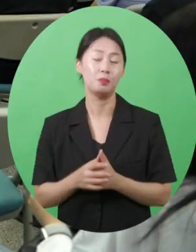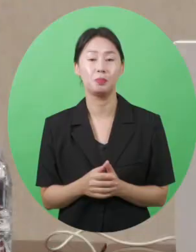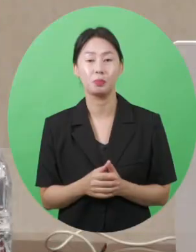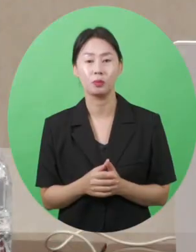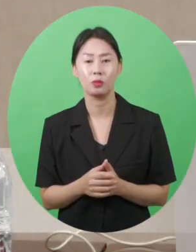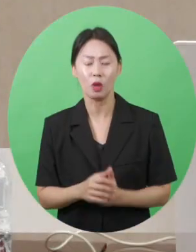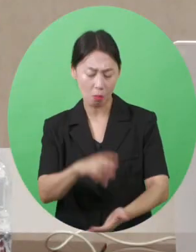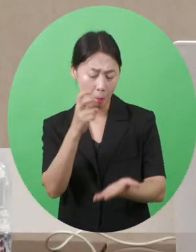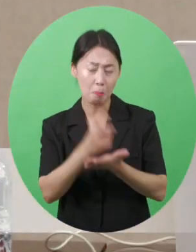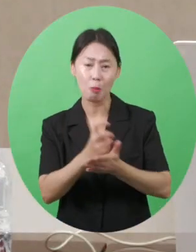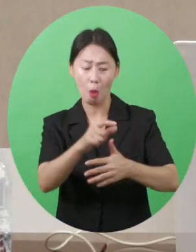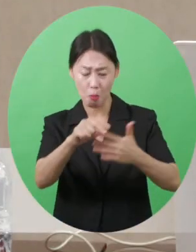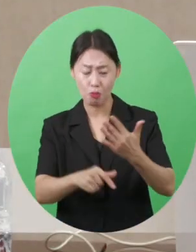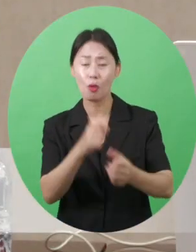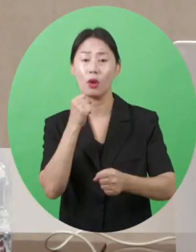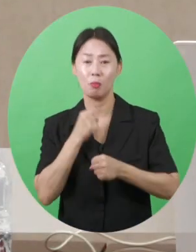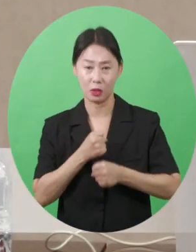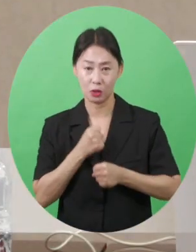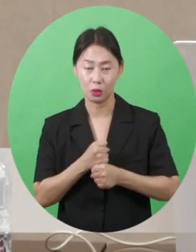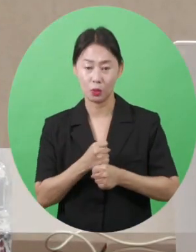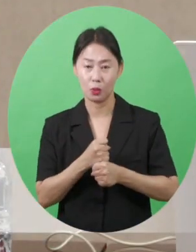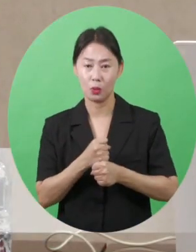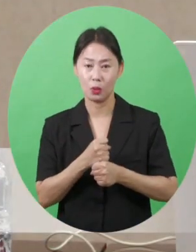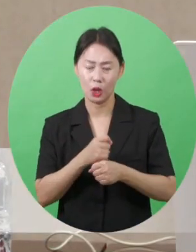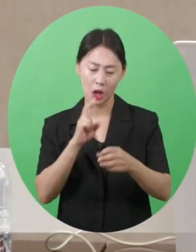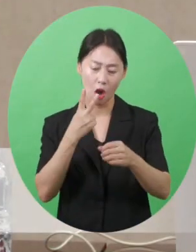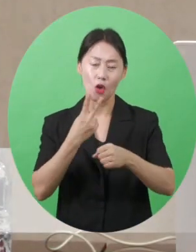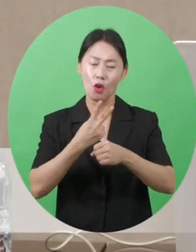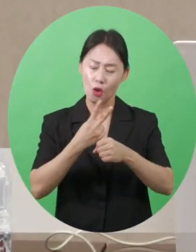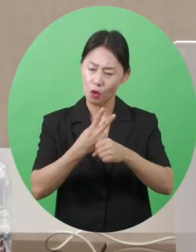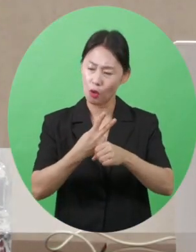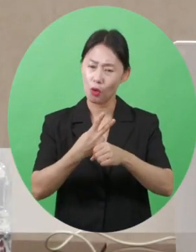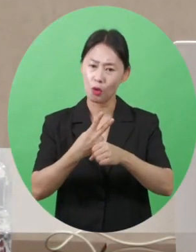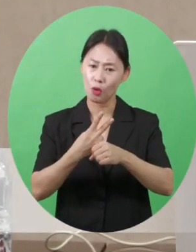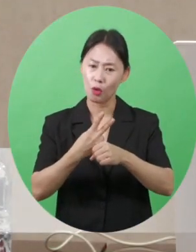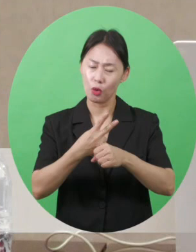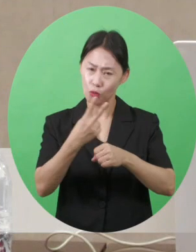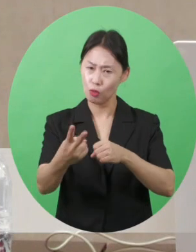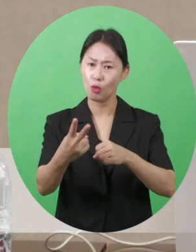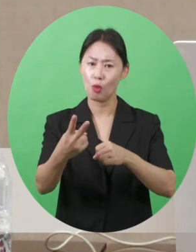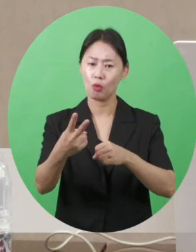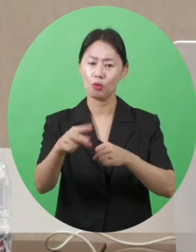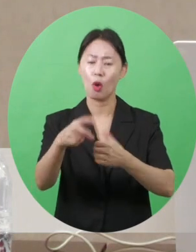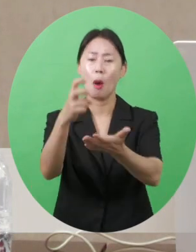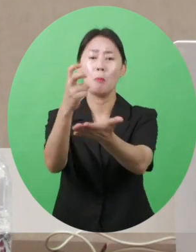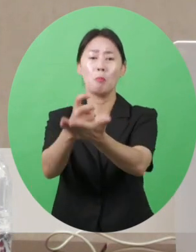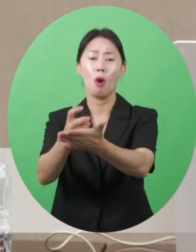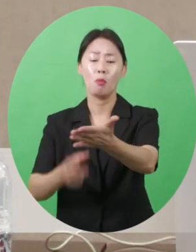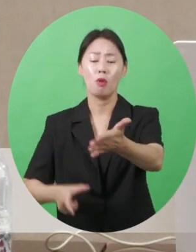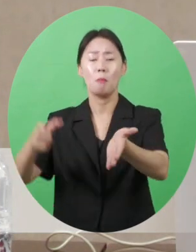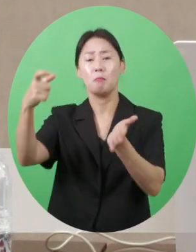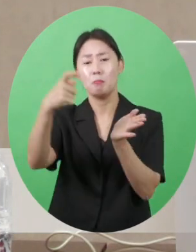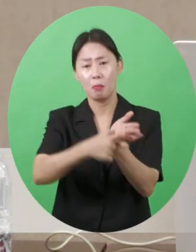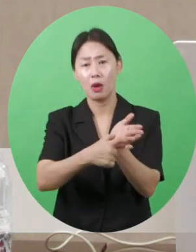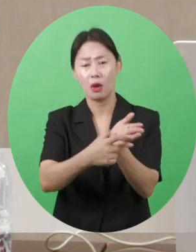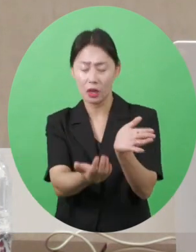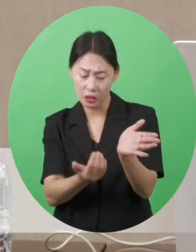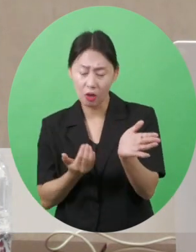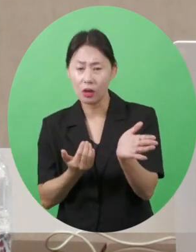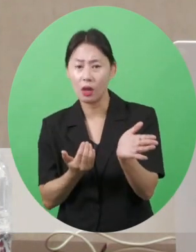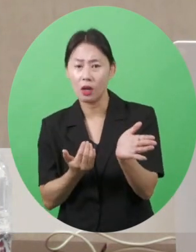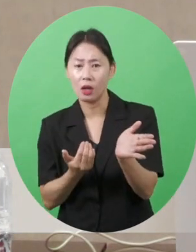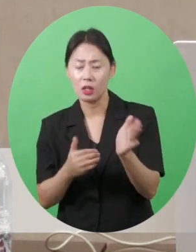그래서 이 조례를 만들고 2년 후, 그러니까 이 조례가 법률로 명시되기